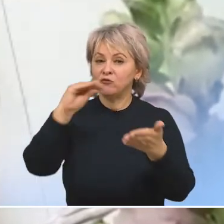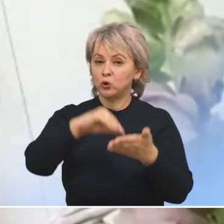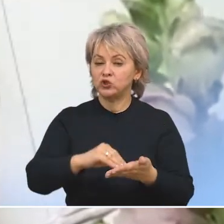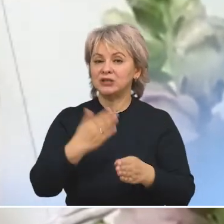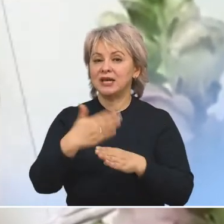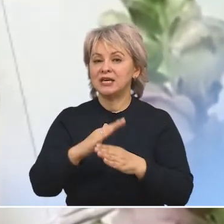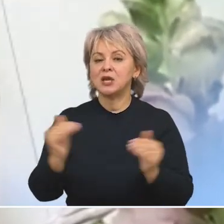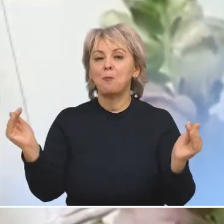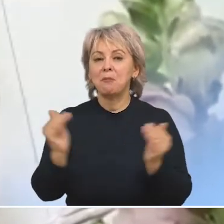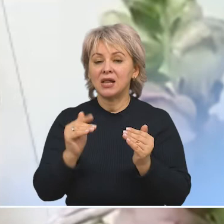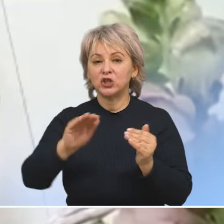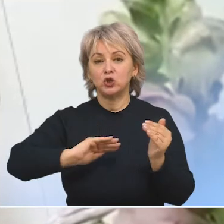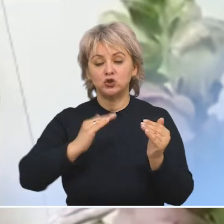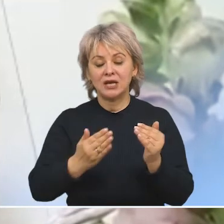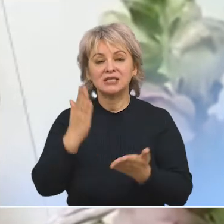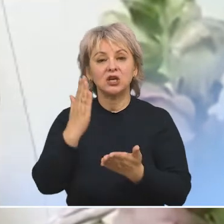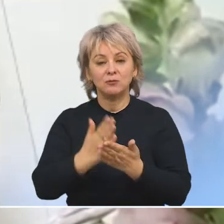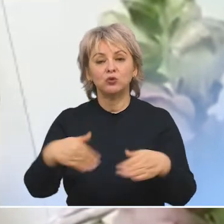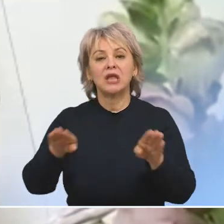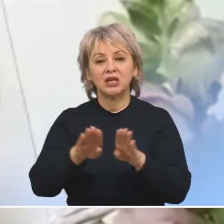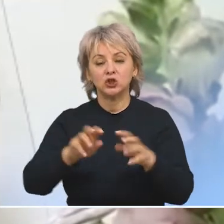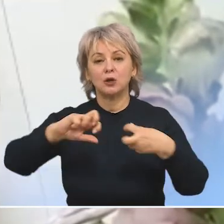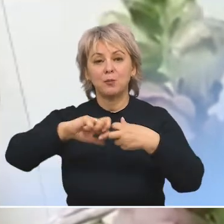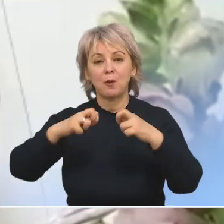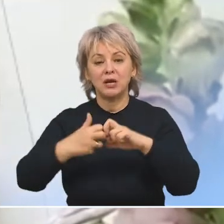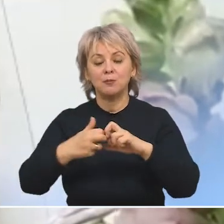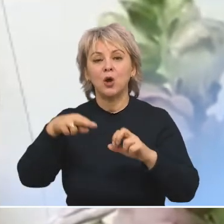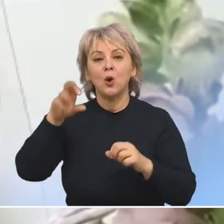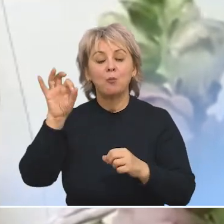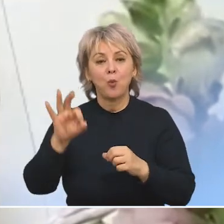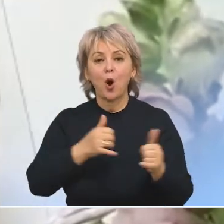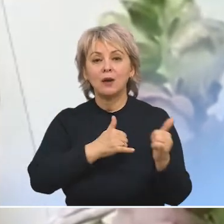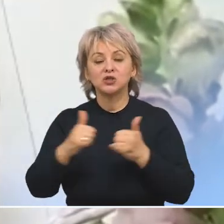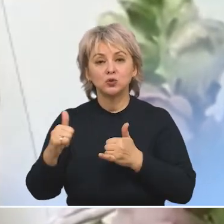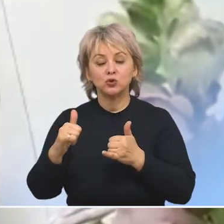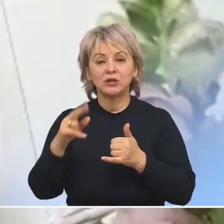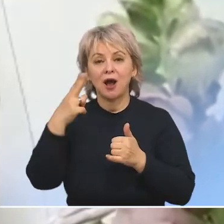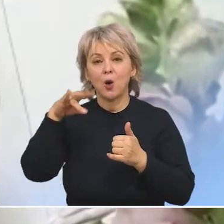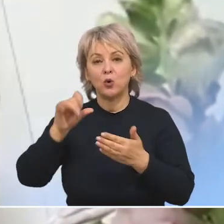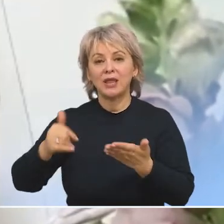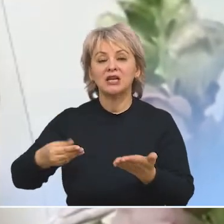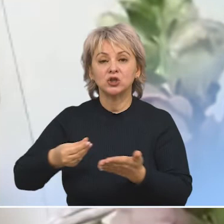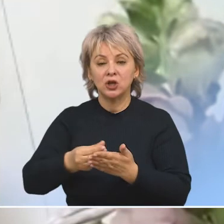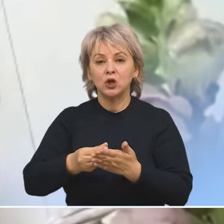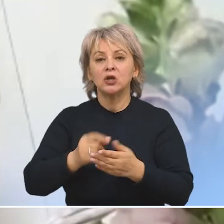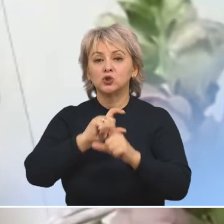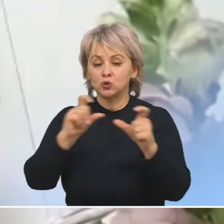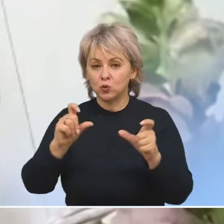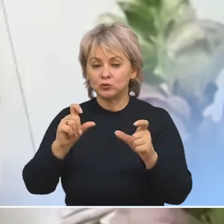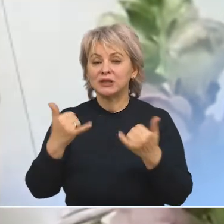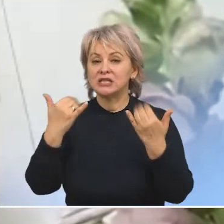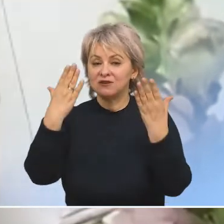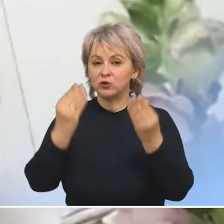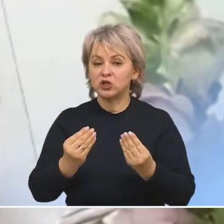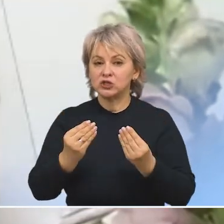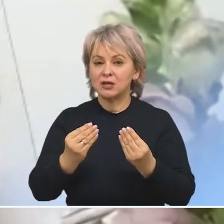закредитованы. Мелкие частники испытывают такие же проблемы по обслуживанию коммунальными службами, вернее, службами. Вот